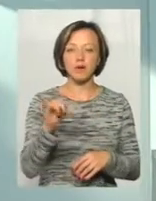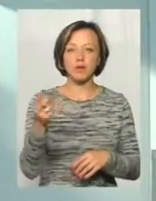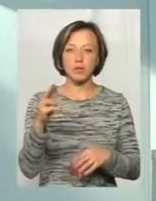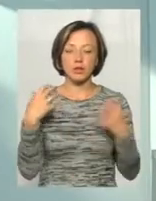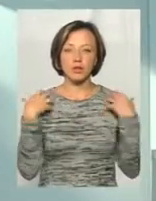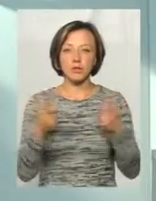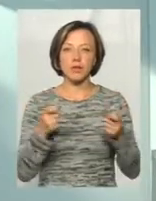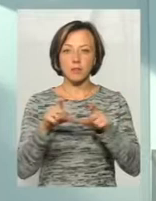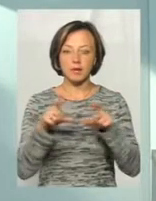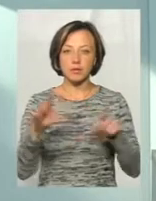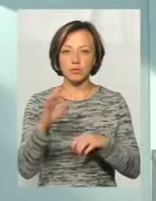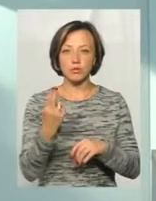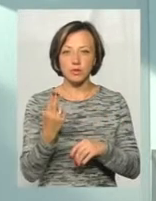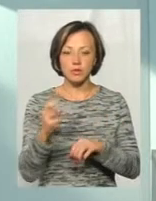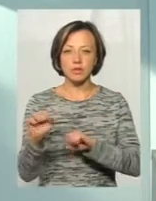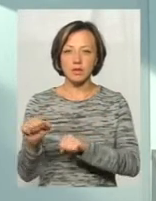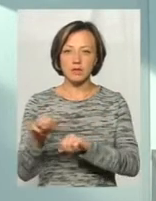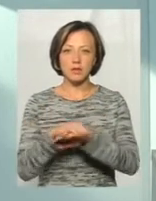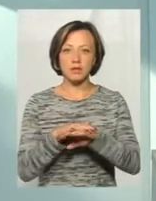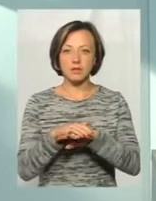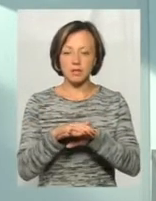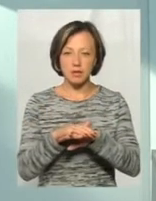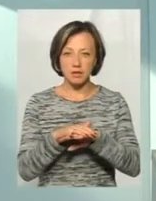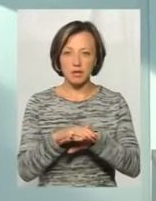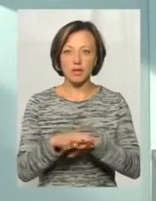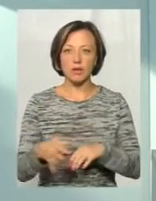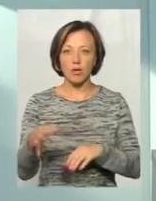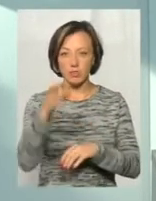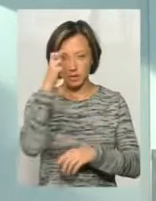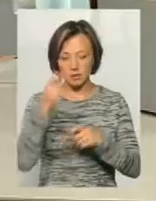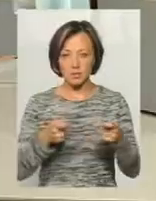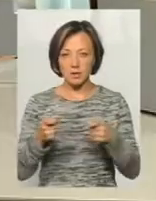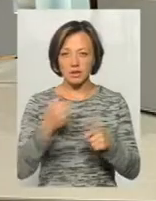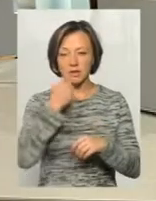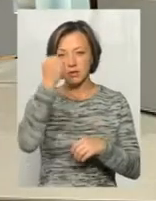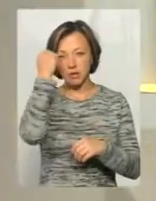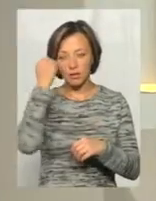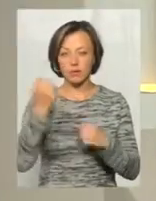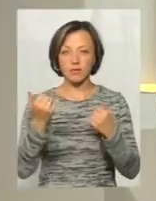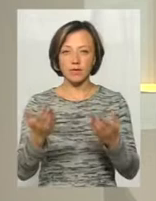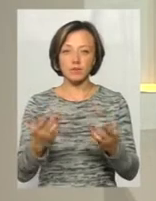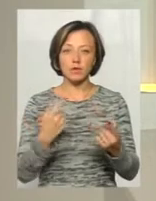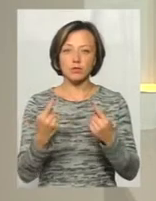начальник управління департаменту соціального захисту населення облдержадміністрації. Дякую вам за розмову,